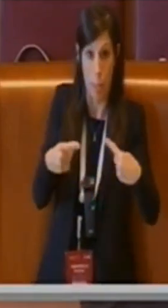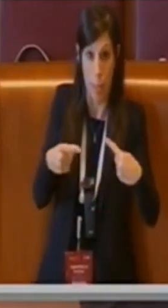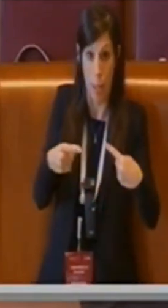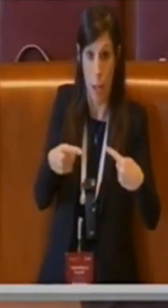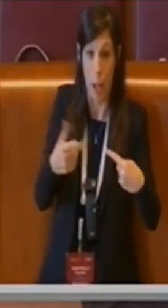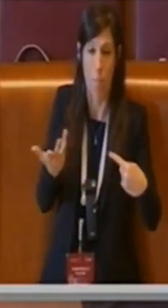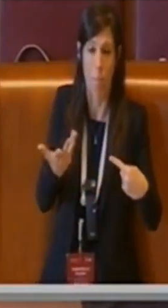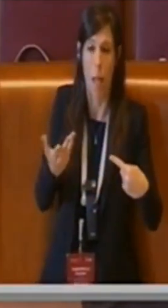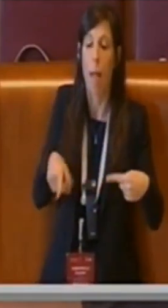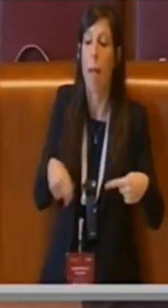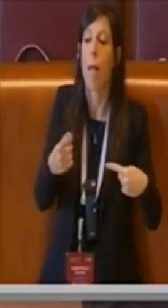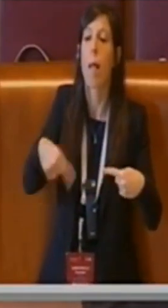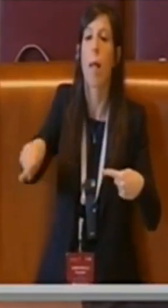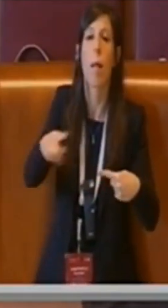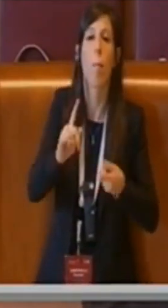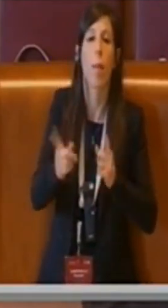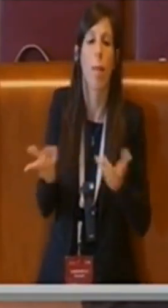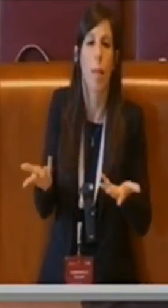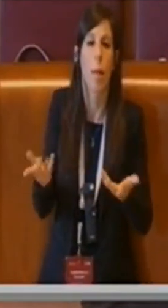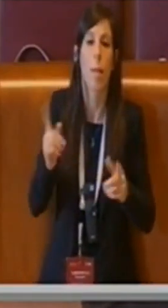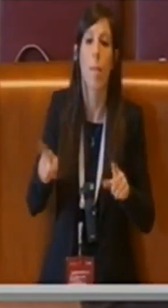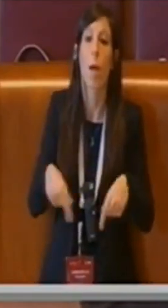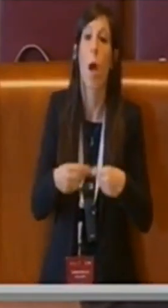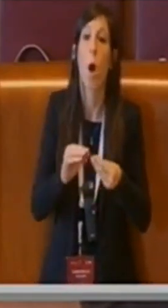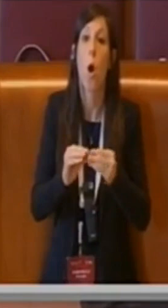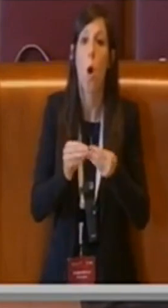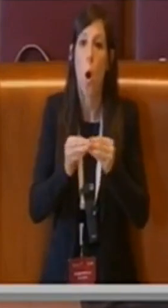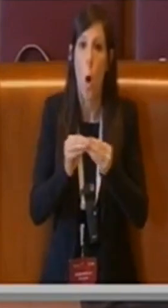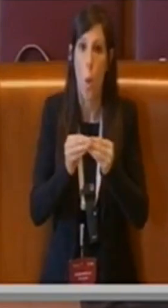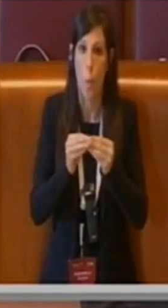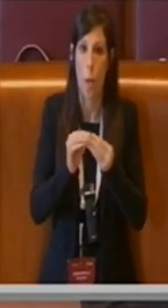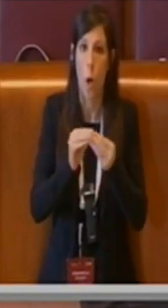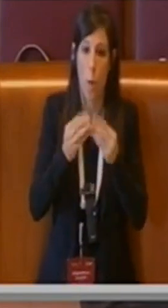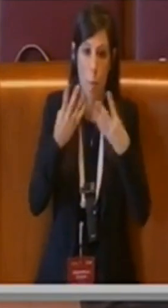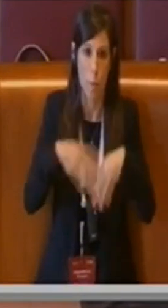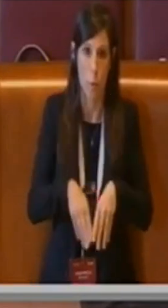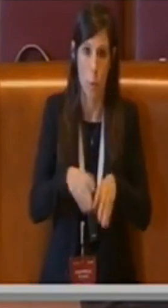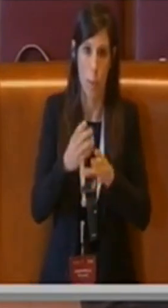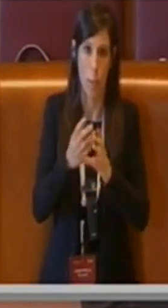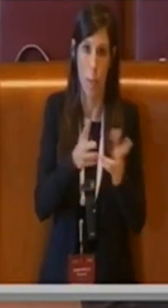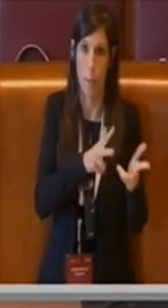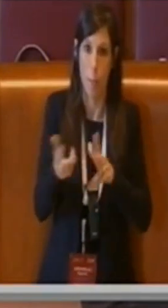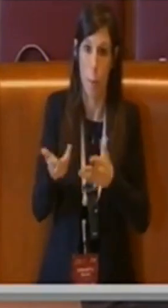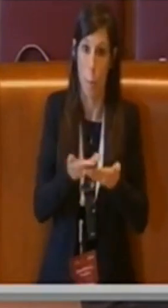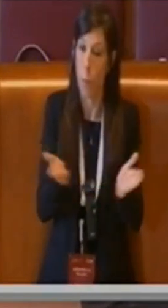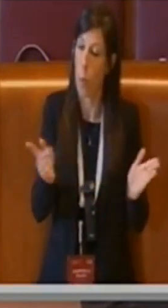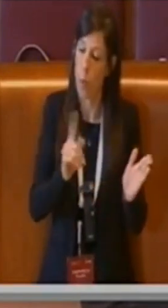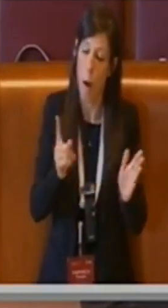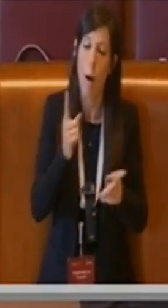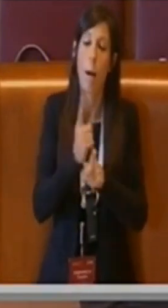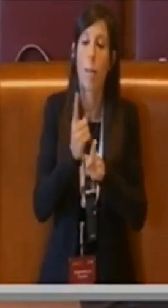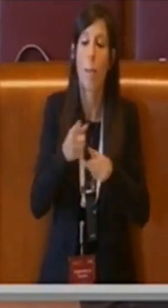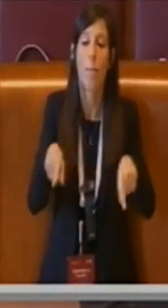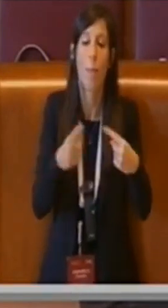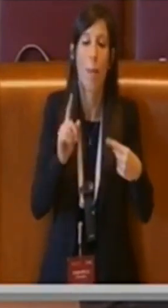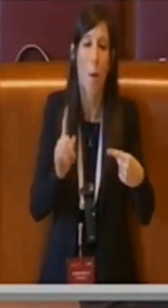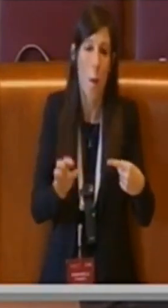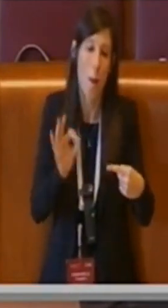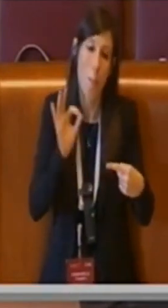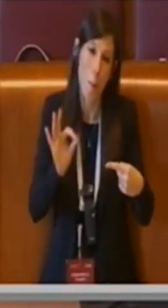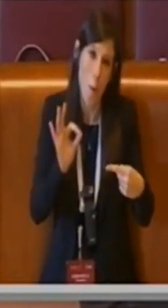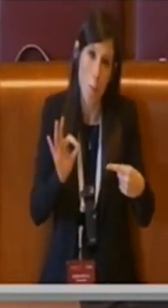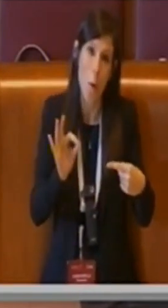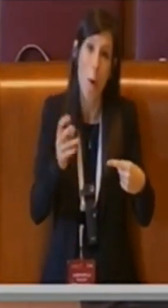tanto sulle modalità di affidamento del servizio di trasporto pubblico, ma sul dotare questa città finalmente delle infrastrutture di trasporto pubblico